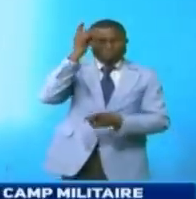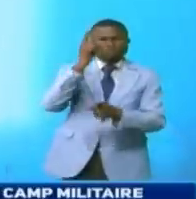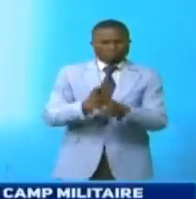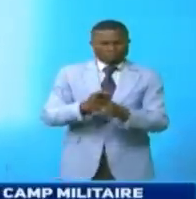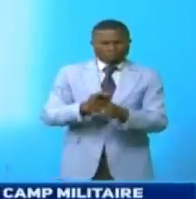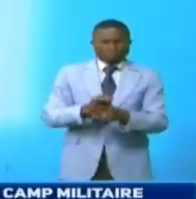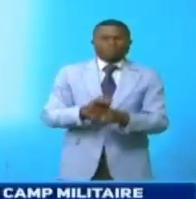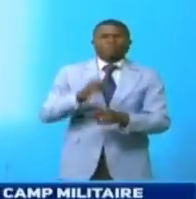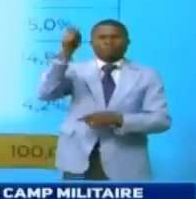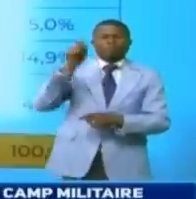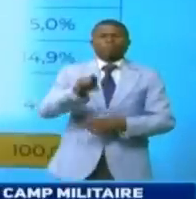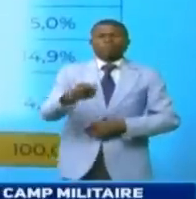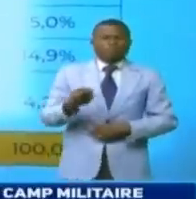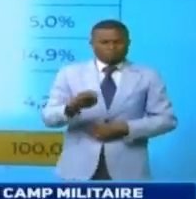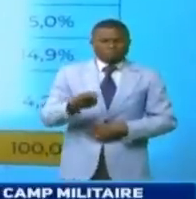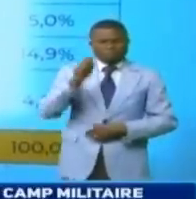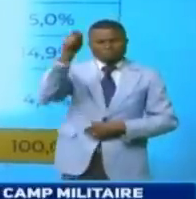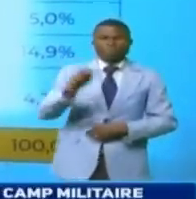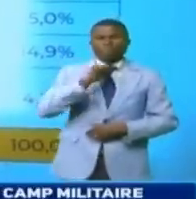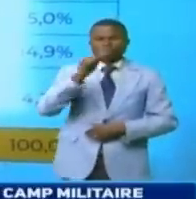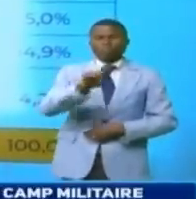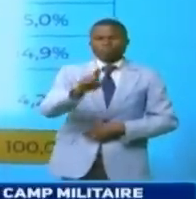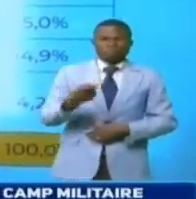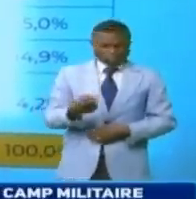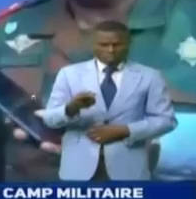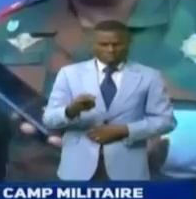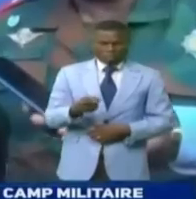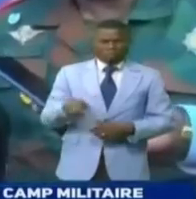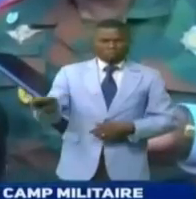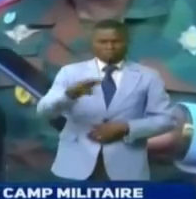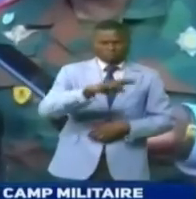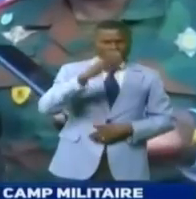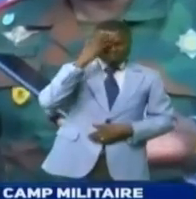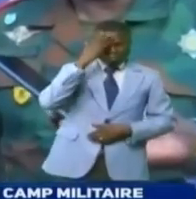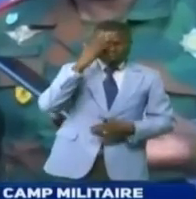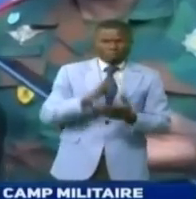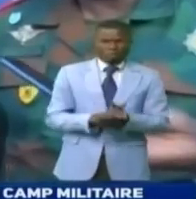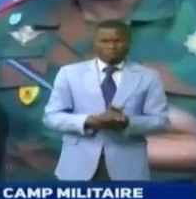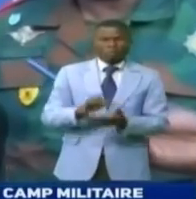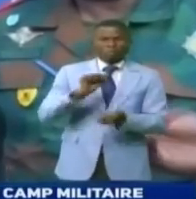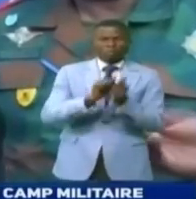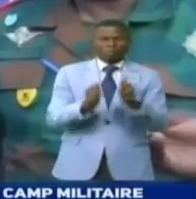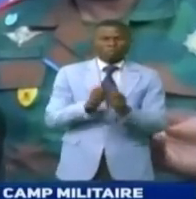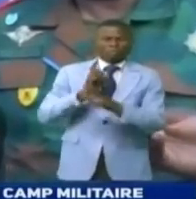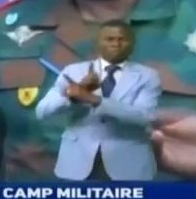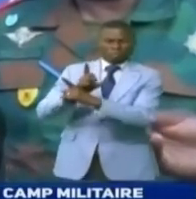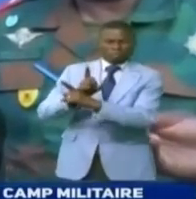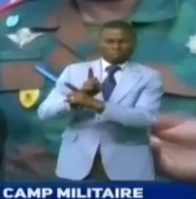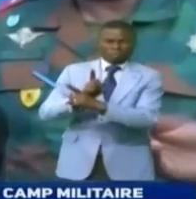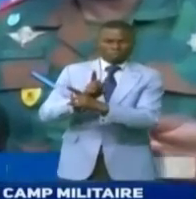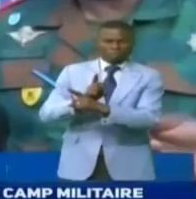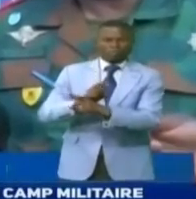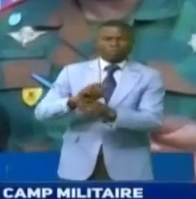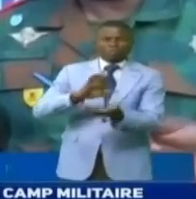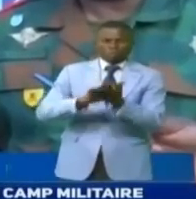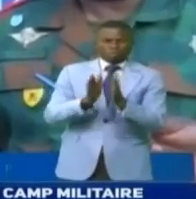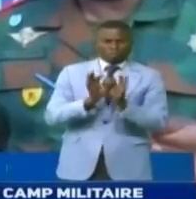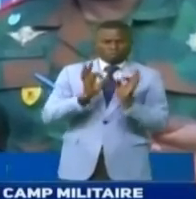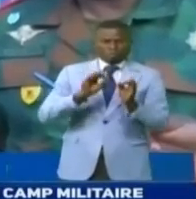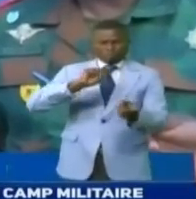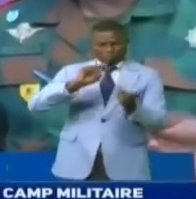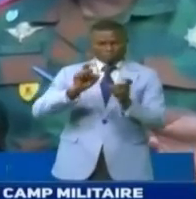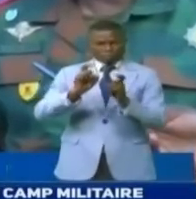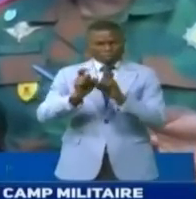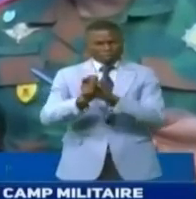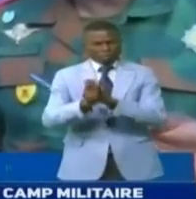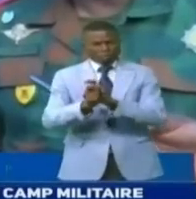les ayants droit et les intrus. Vous savez que le secteur de la défense est en pleine réforme, comme d'ailleurs le